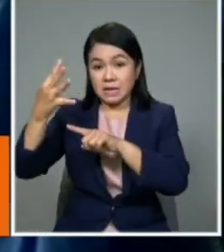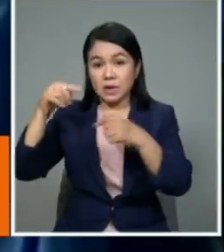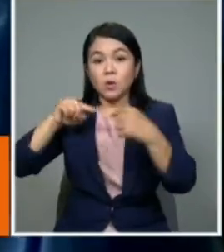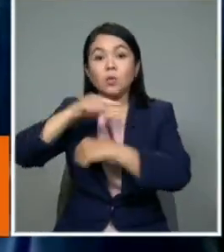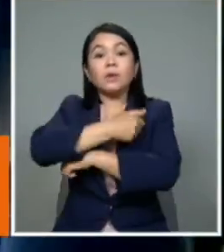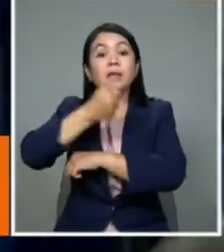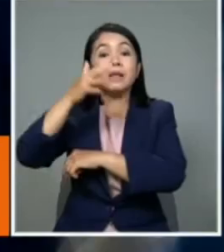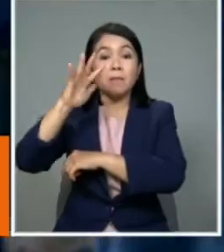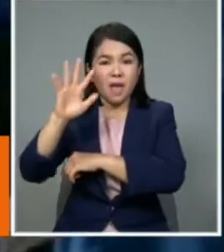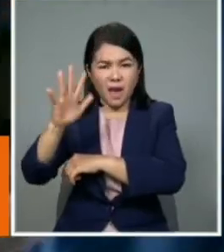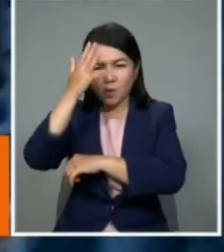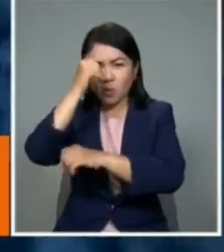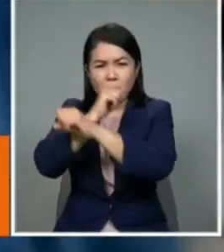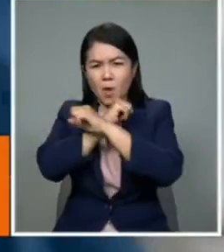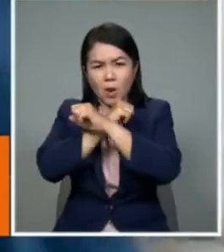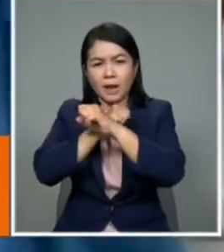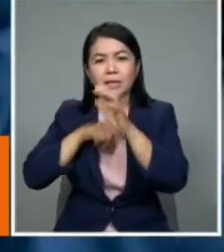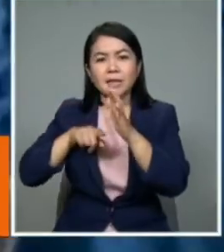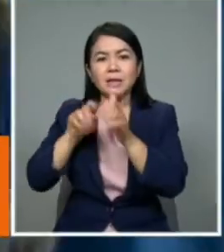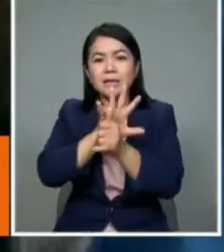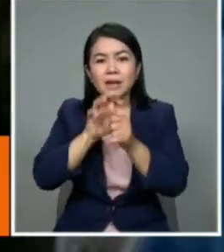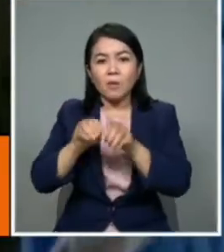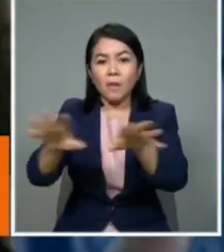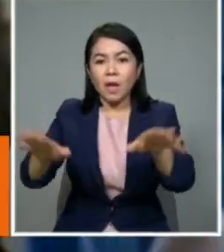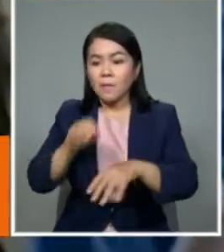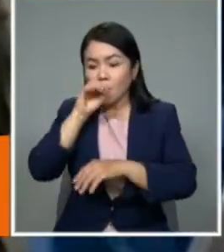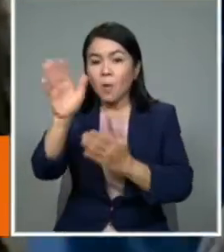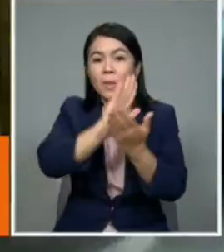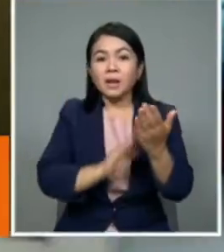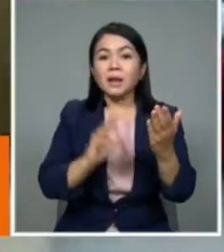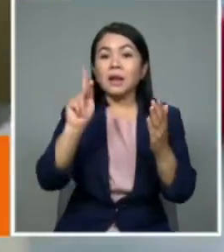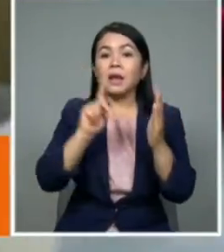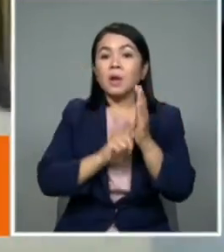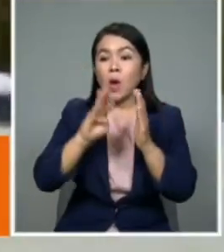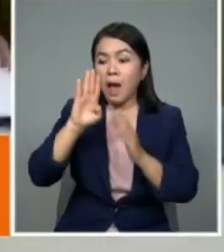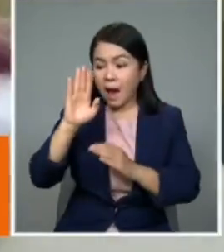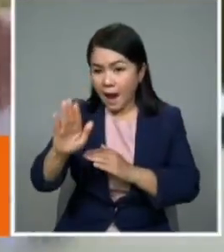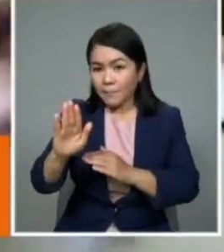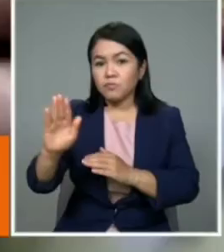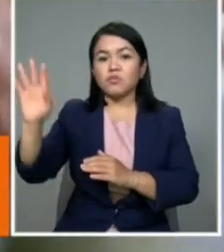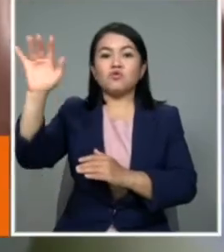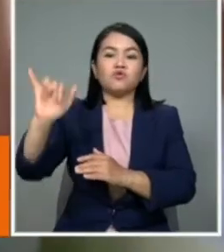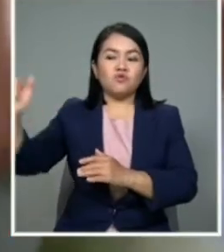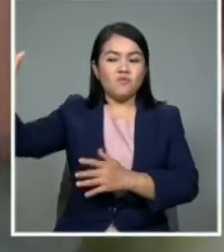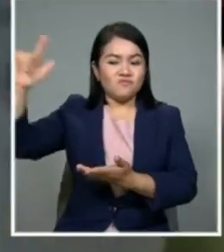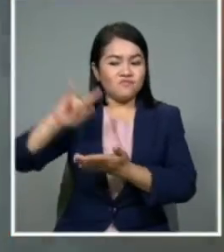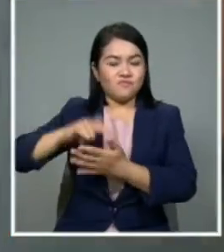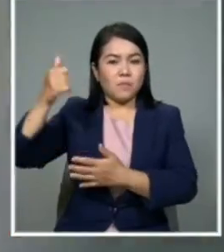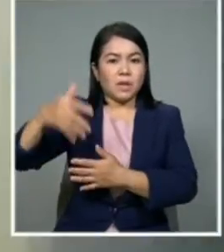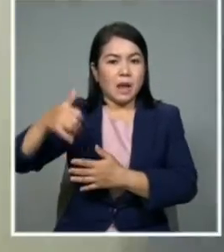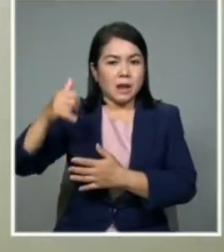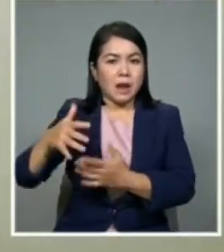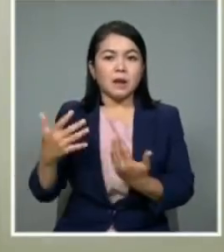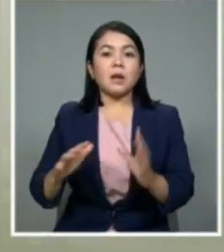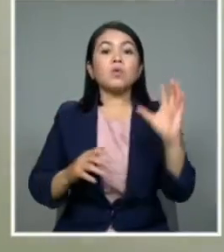ระบาดของไวรัสขณะที่กัวเตมาลาสั่งห้ามพลเมืองยุโรปเข้าประเทศตั้งแต่วันนี้ค่ะส่วนสถานการณ์การระบาดของโควิด